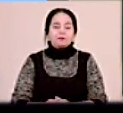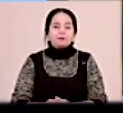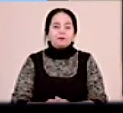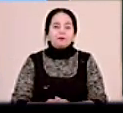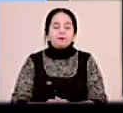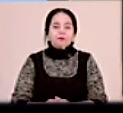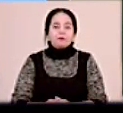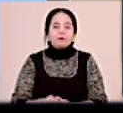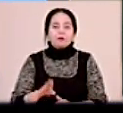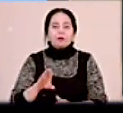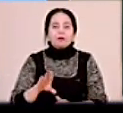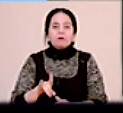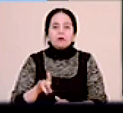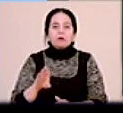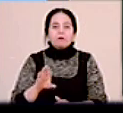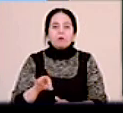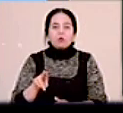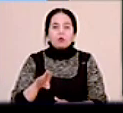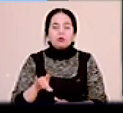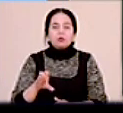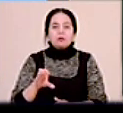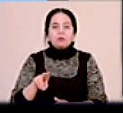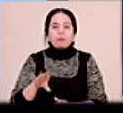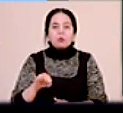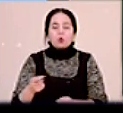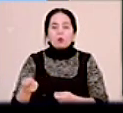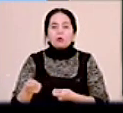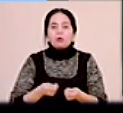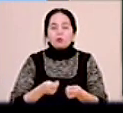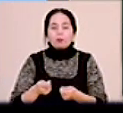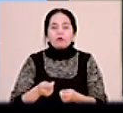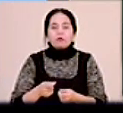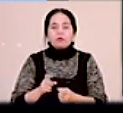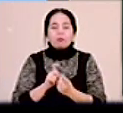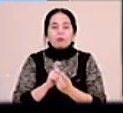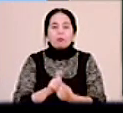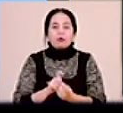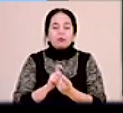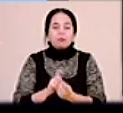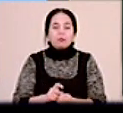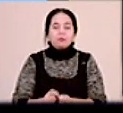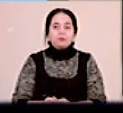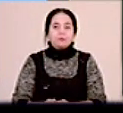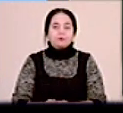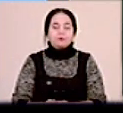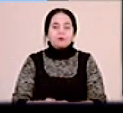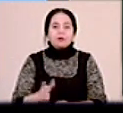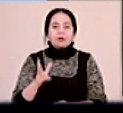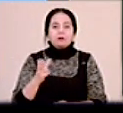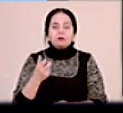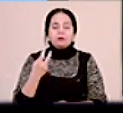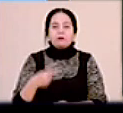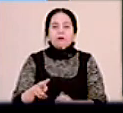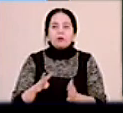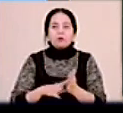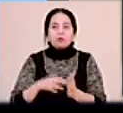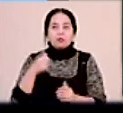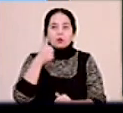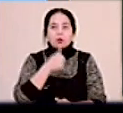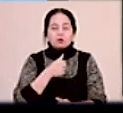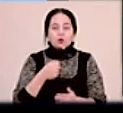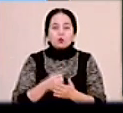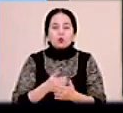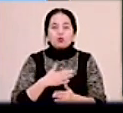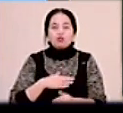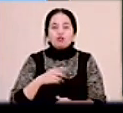Выводы о Спитамене. Спитамен – руководитель борьбы. В 329 году до